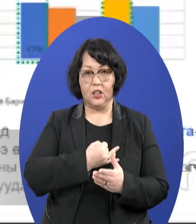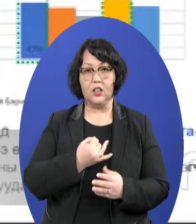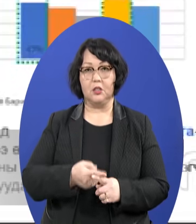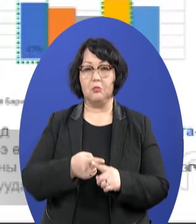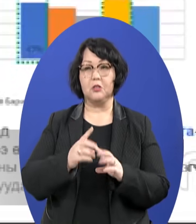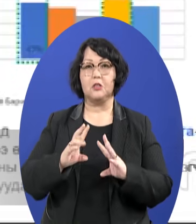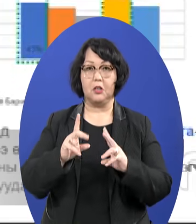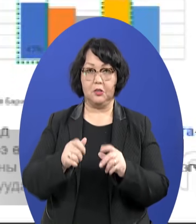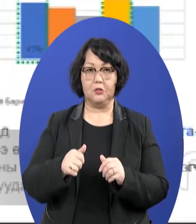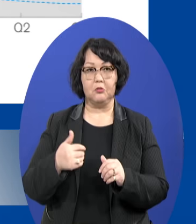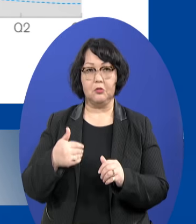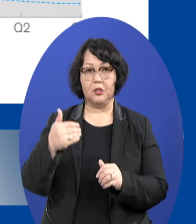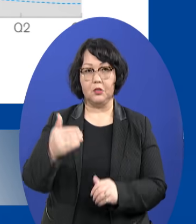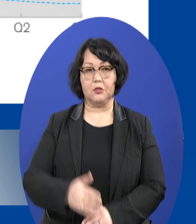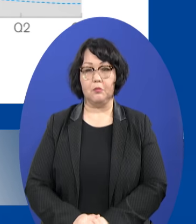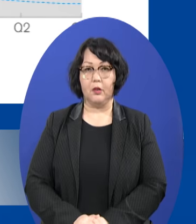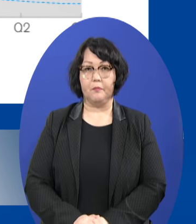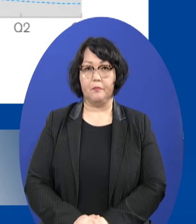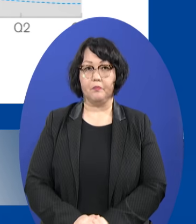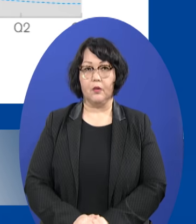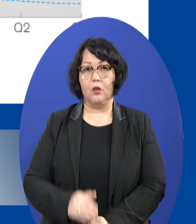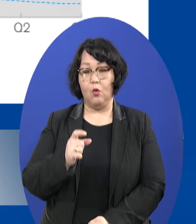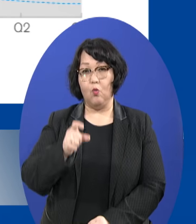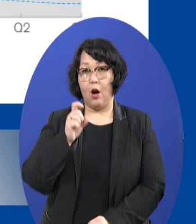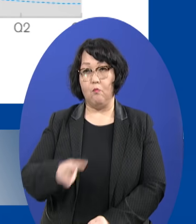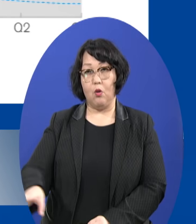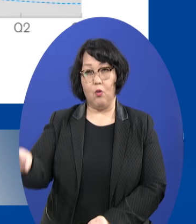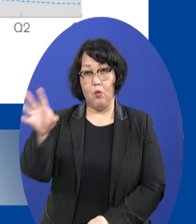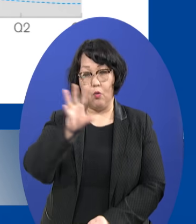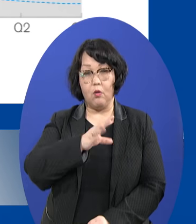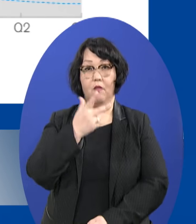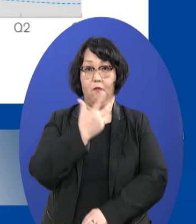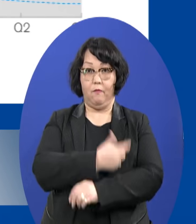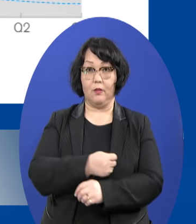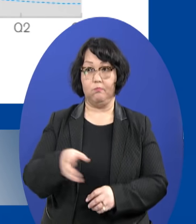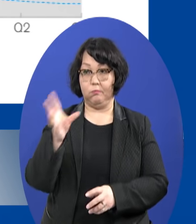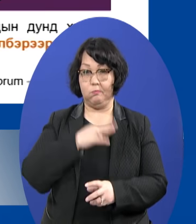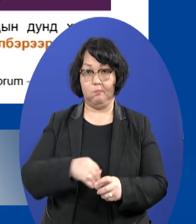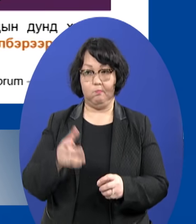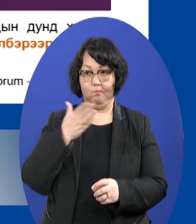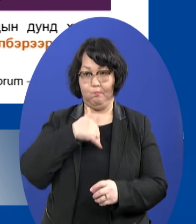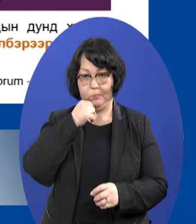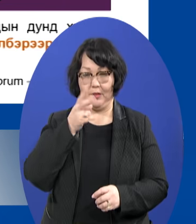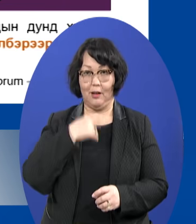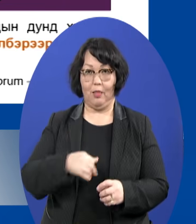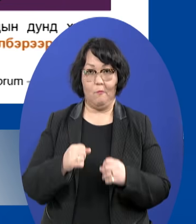байгааг бид харж болохоор байна. Хүн амаа бүрэн вакцинжуулж сүргийн дархлаа 60% дээш хувьд тогтсноор хөлөөрөө тогтоолгүй хэвийн байдал руу улс